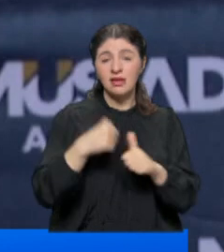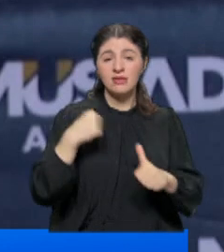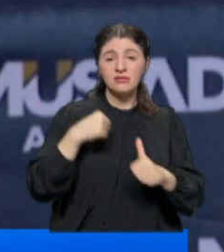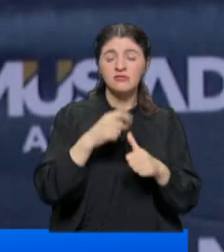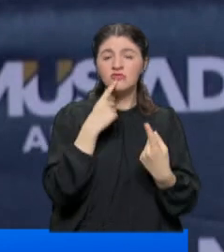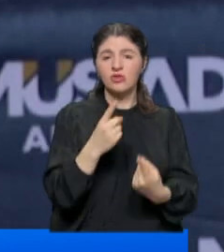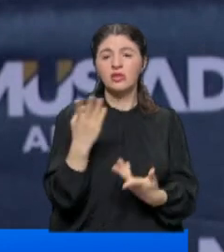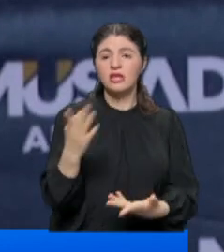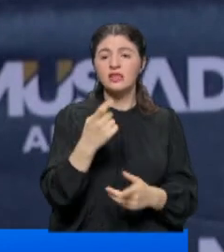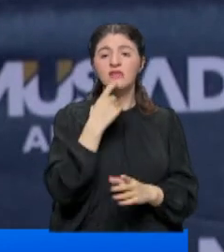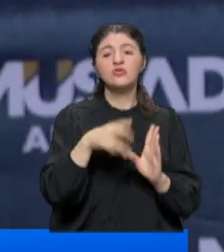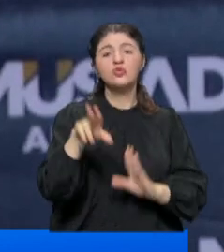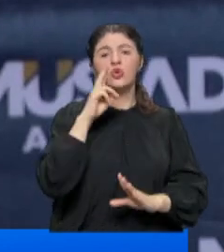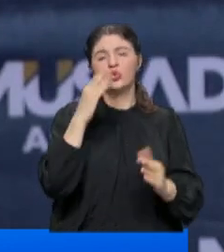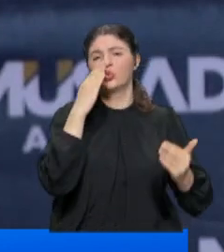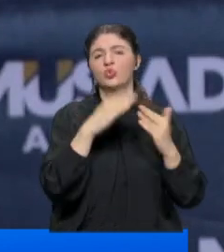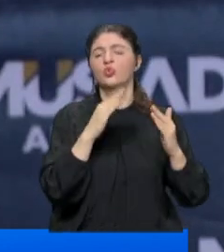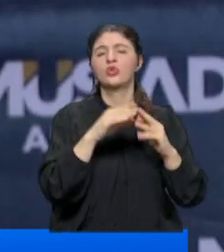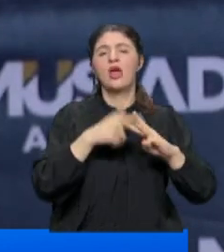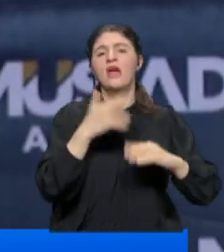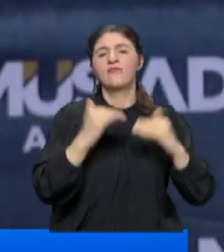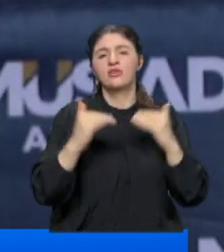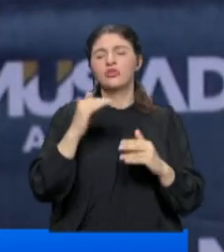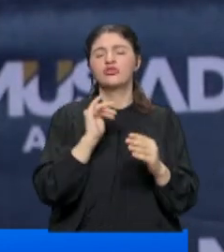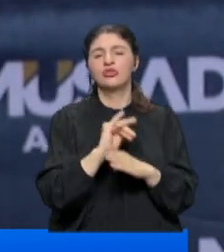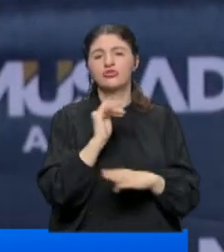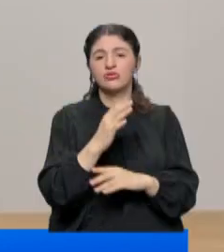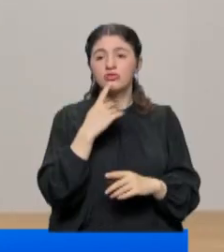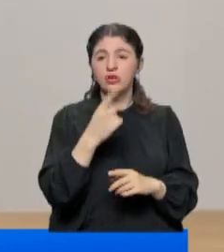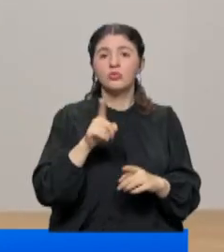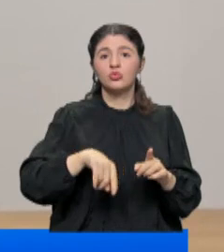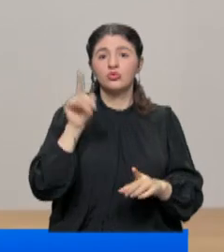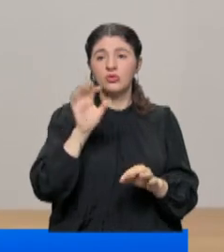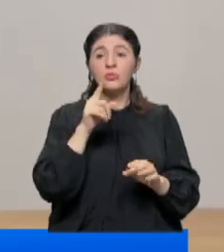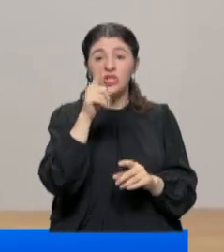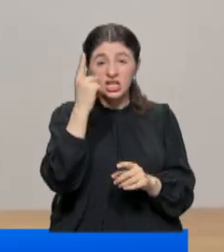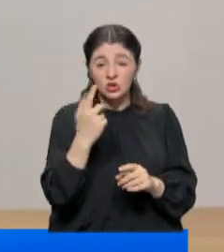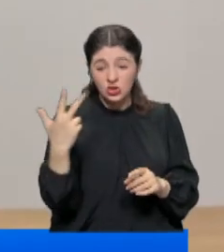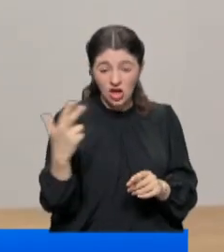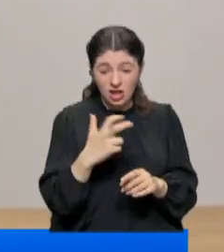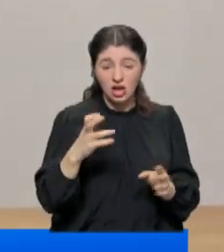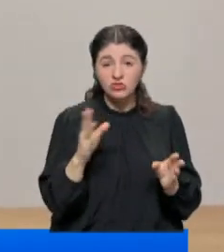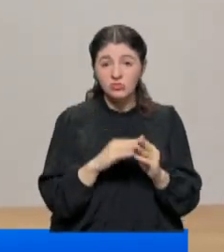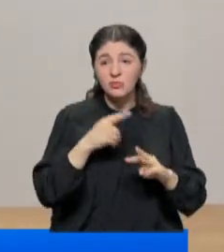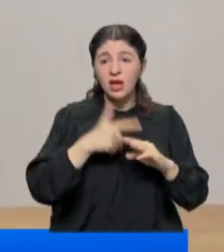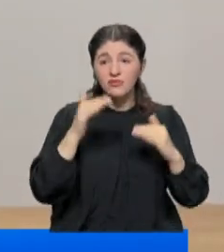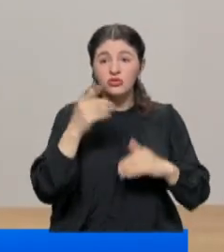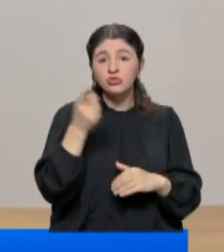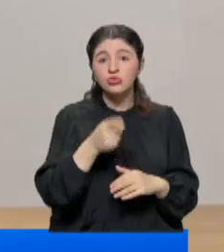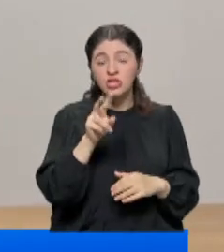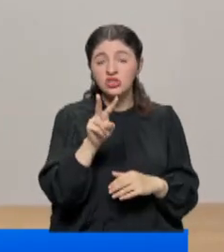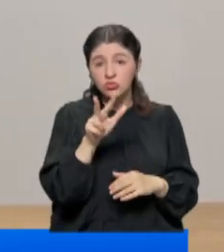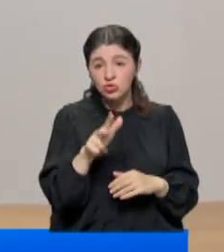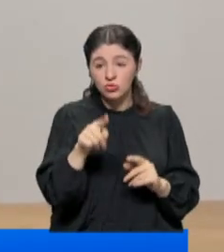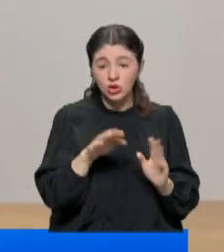tekrar söylediği yıl sonu makul enflasyonu yaşayacağız açıklaması da gündemde. Bu ülkede ilk 3 ayda toplam enflasyon %23.